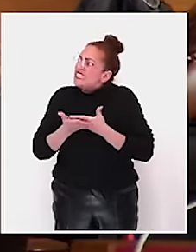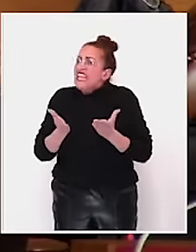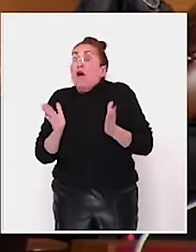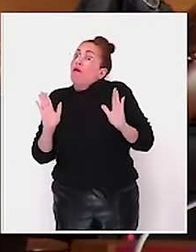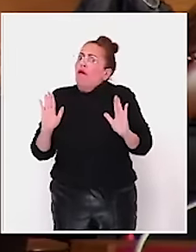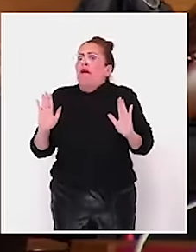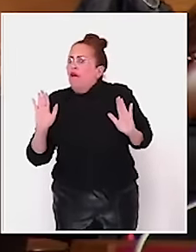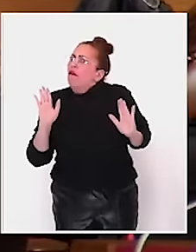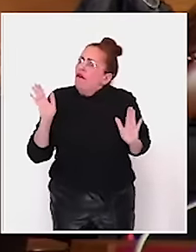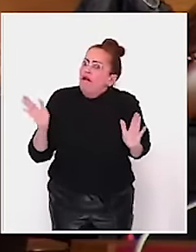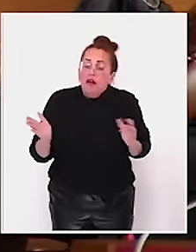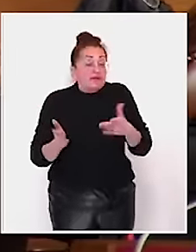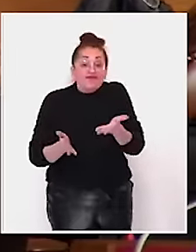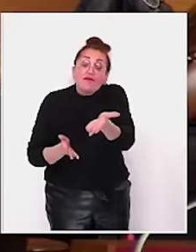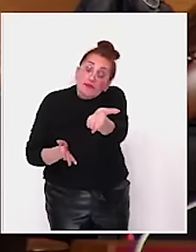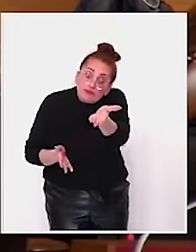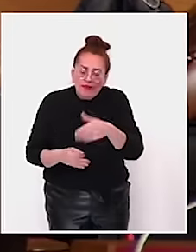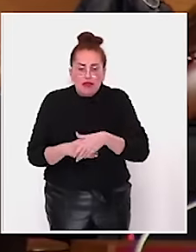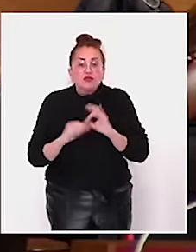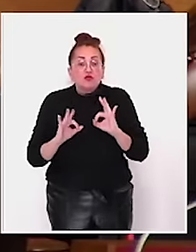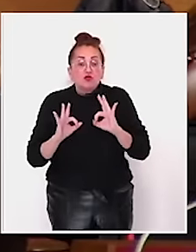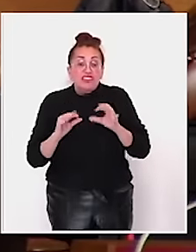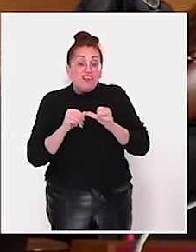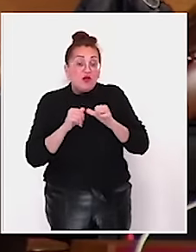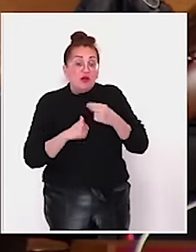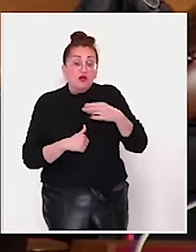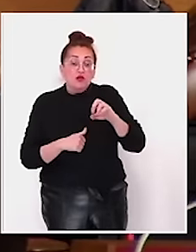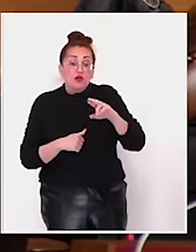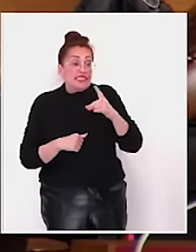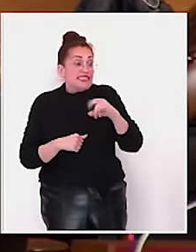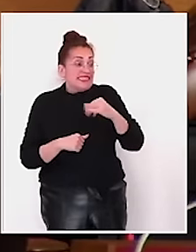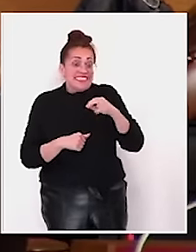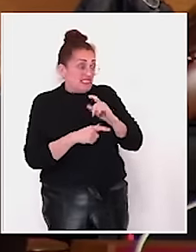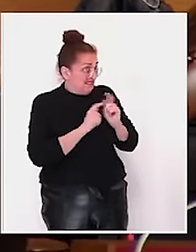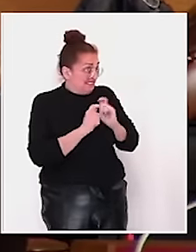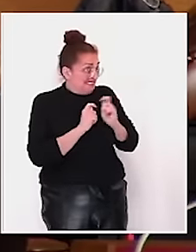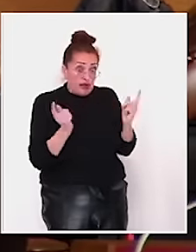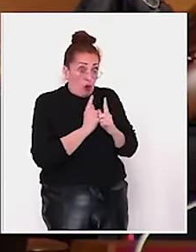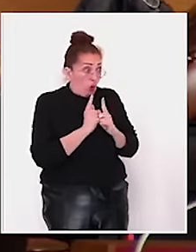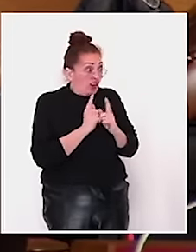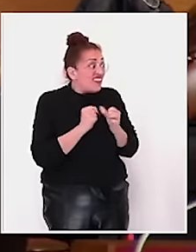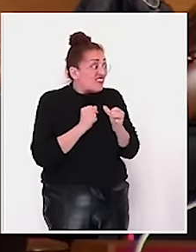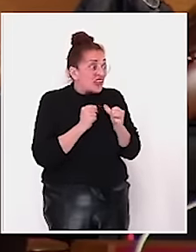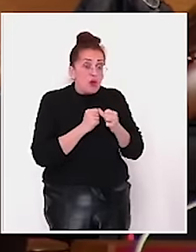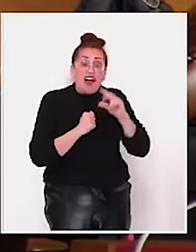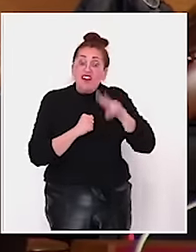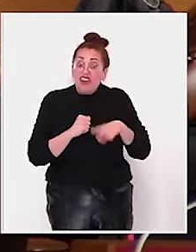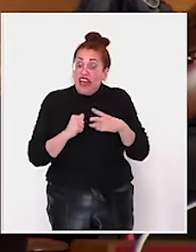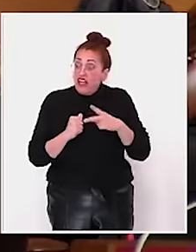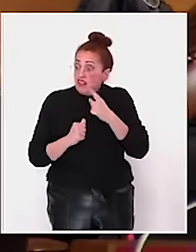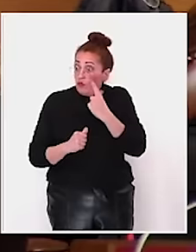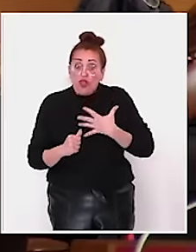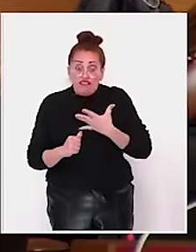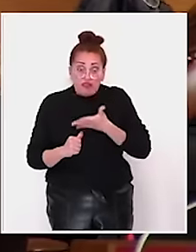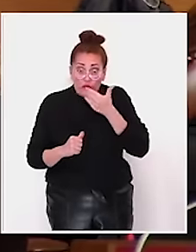simple. Et le réflexe qu'on a avec Nordine, on a vite fait discuter, c'est qu'en fait, on prend pas position, et donc, mais